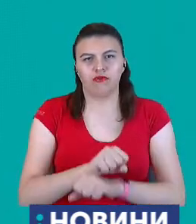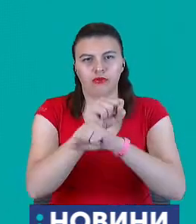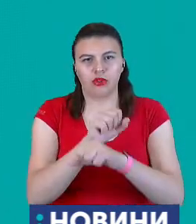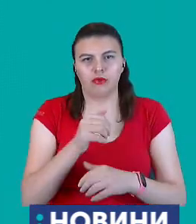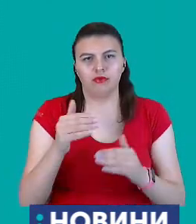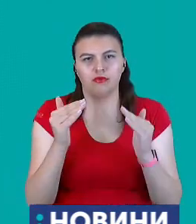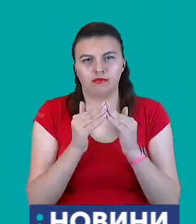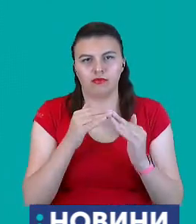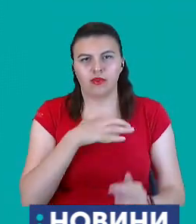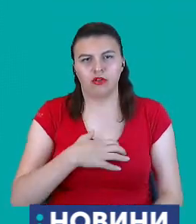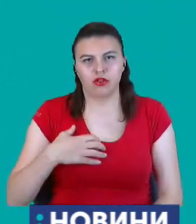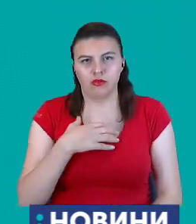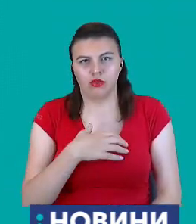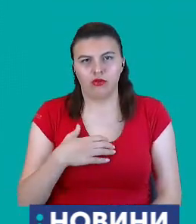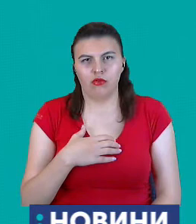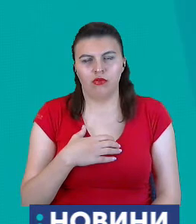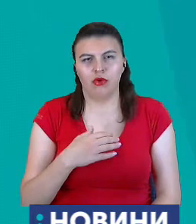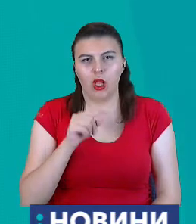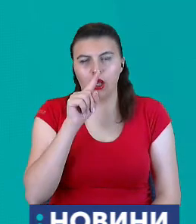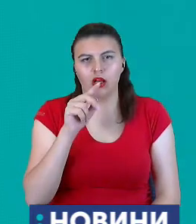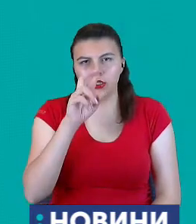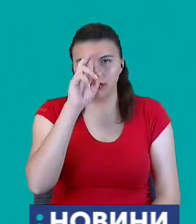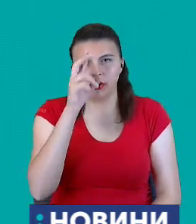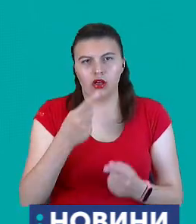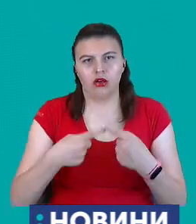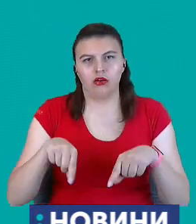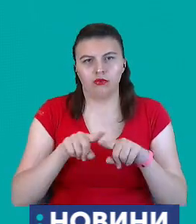Луганської облдержадміністрації. Вимагали керівника